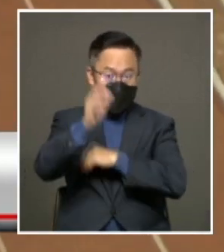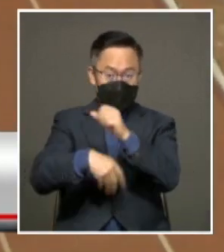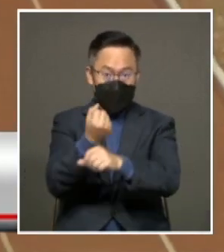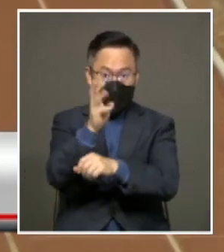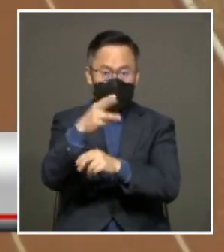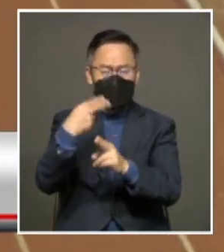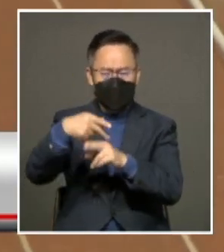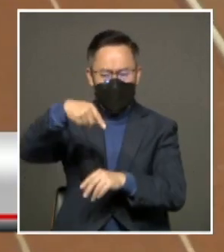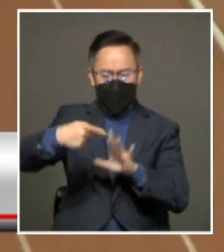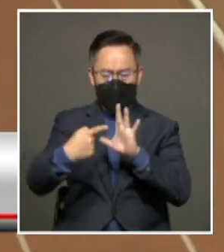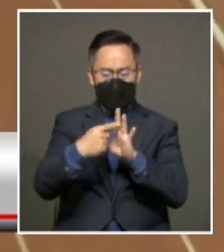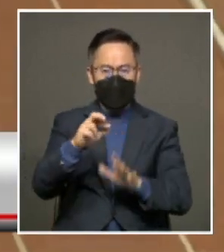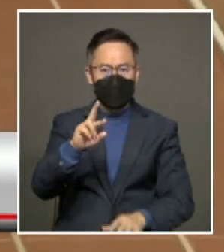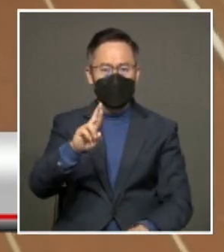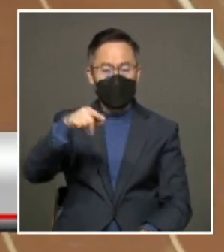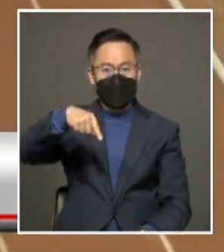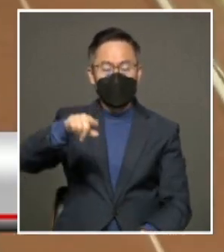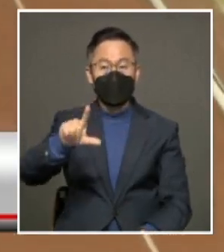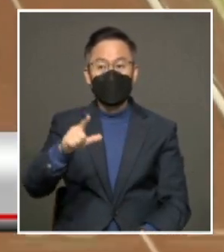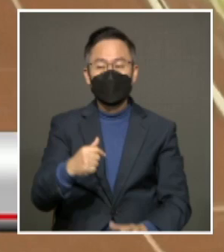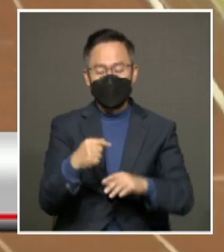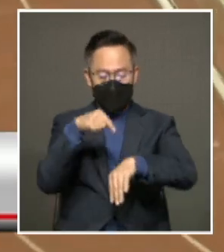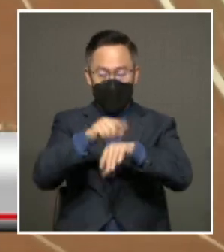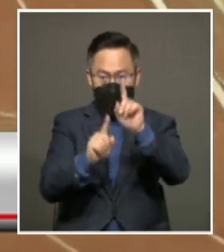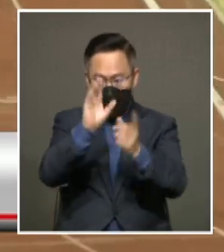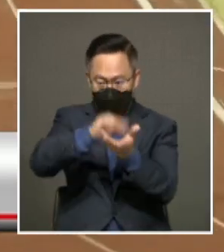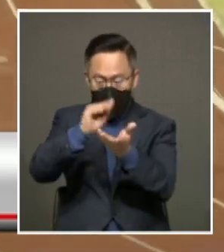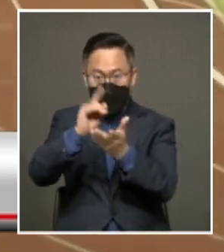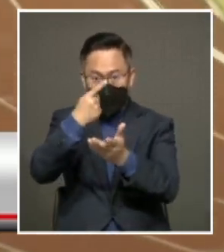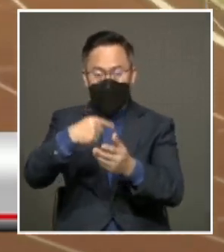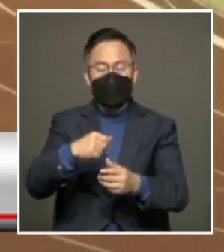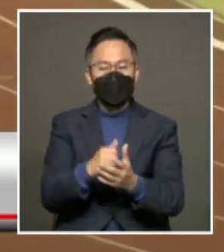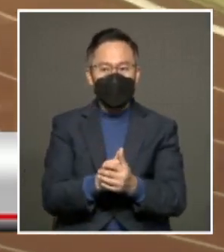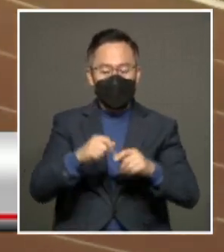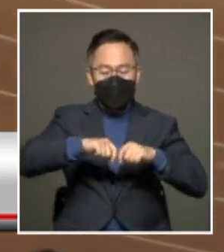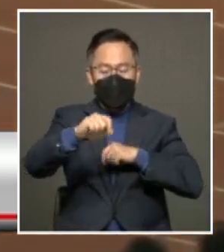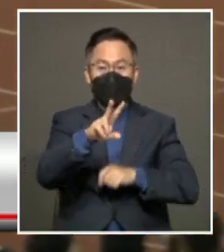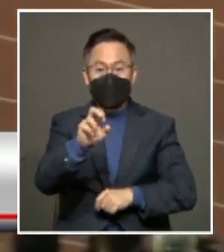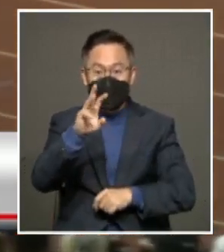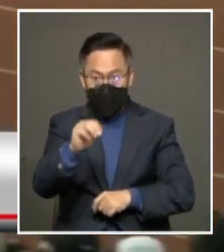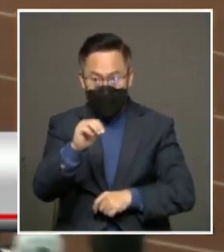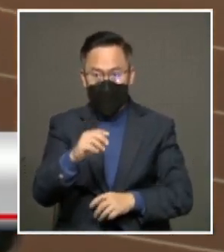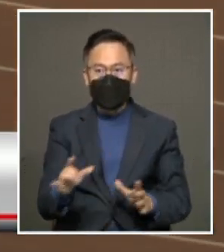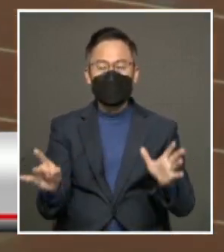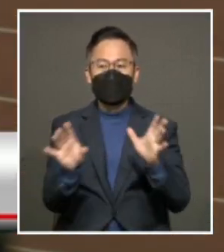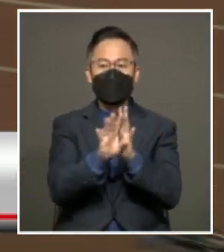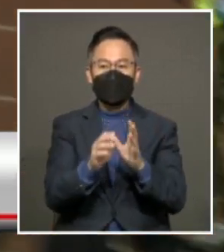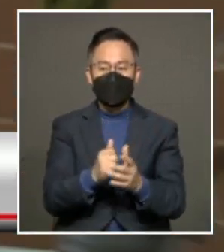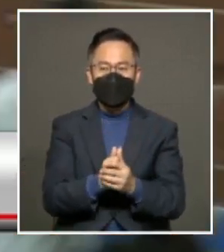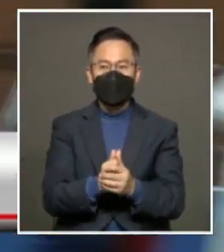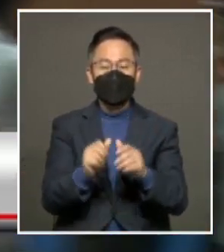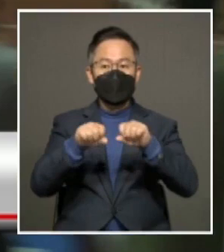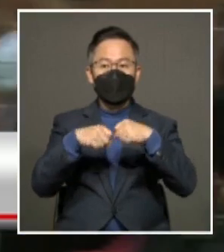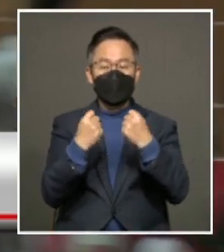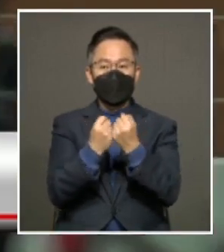ปีที่ทำลายสถิติประเทศไทยรวมถึงสถิติซีเกมในระยะ200เมตรจนถูกเพจสหพันธ์กรีฑาโ